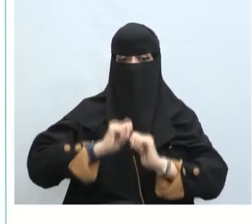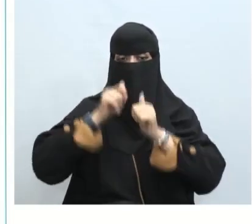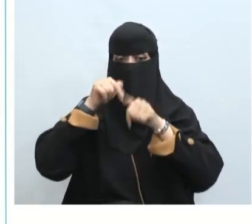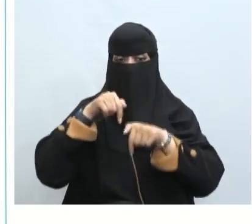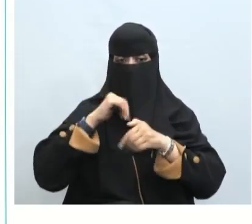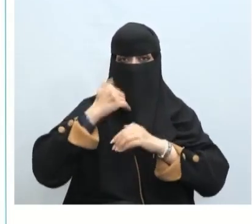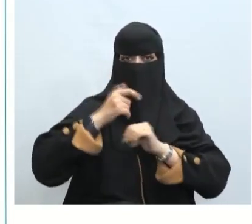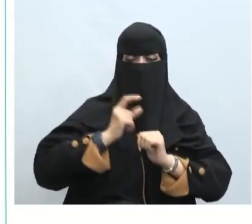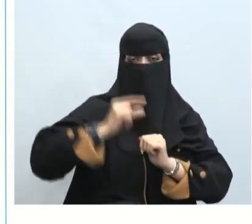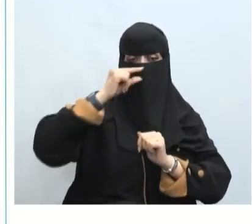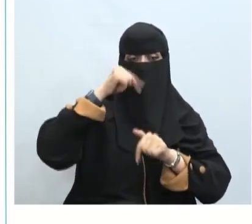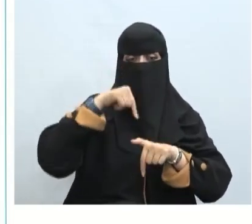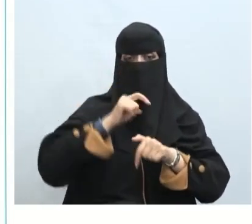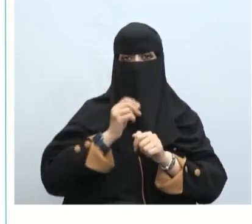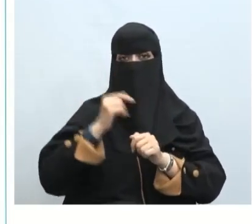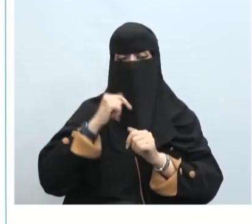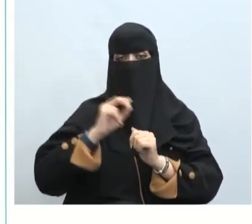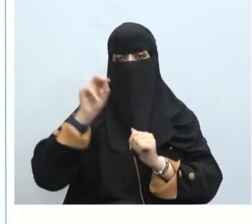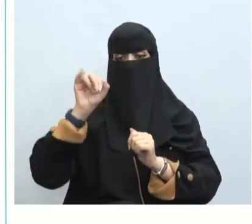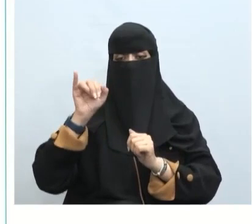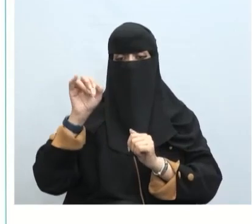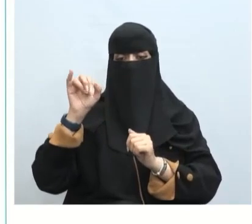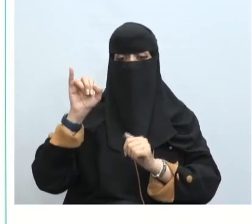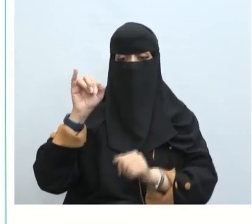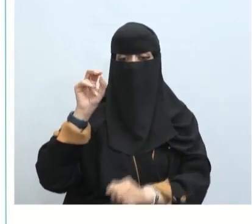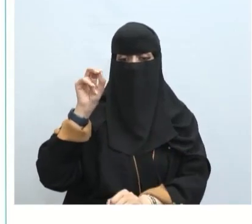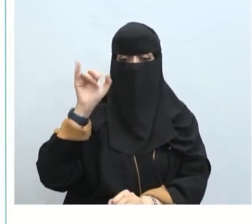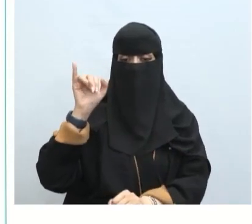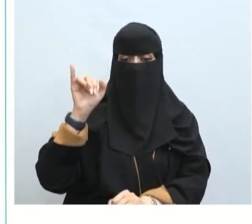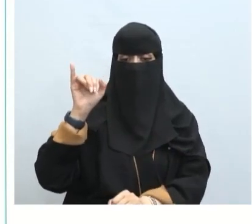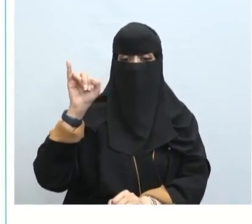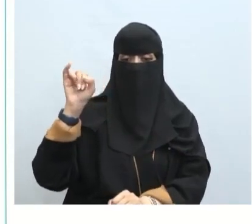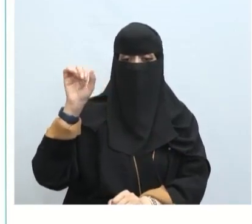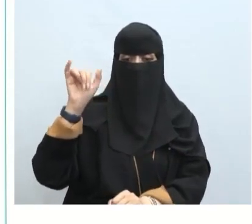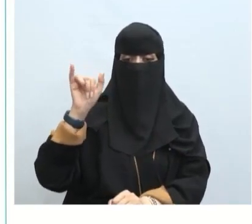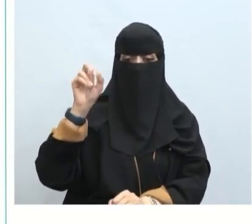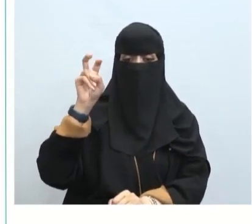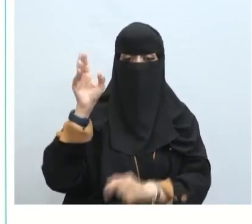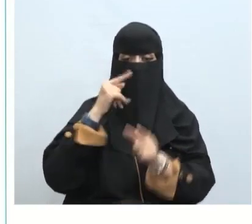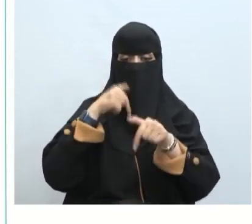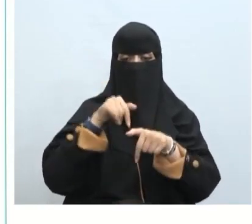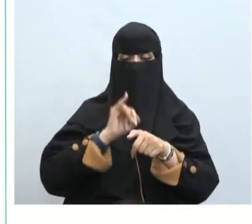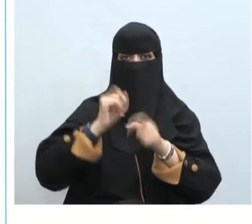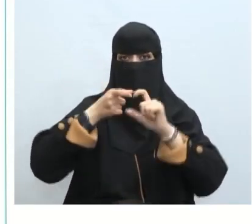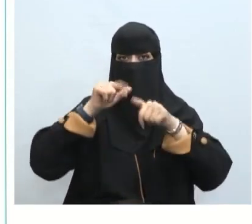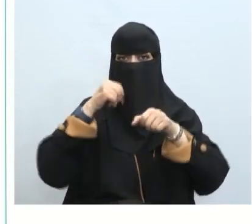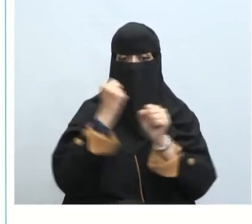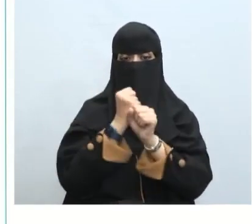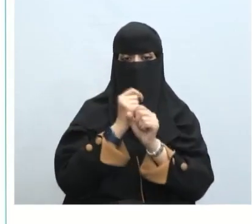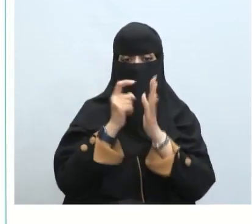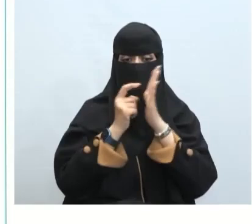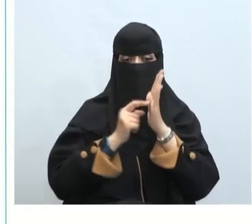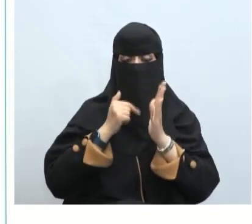بدوافع دينيه او قيميه اما المؤسسي هو عمل منظم